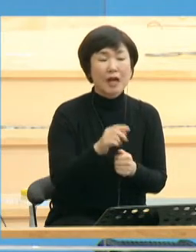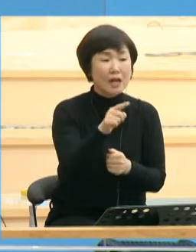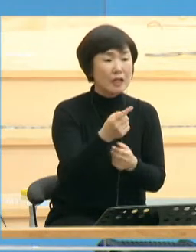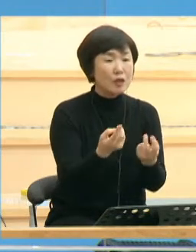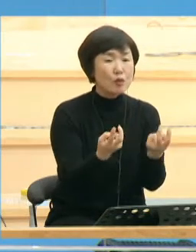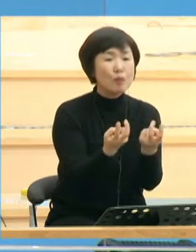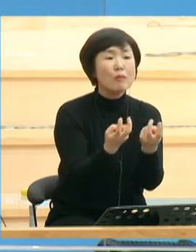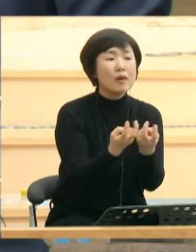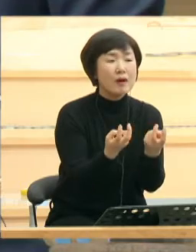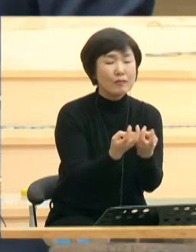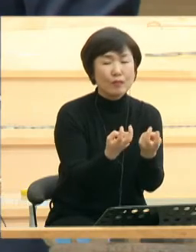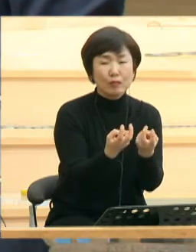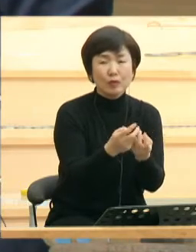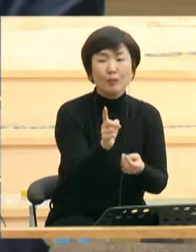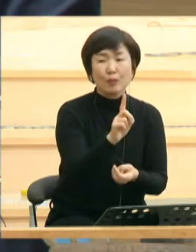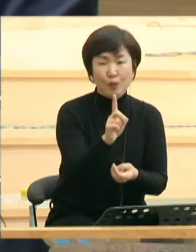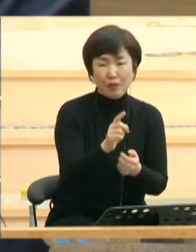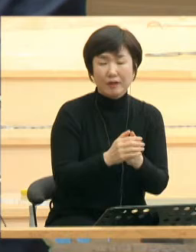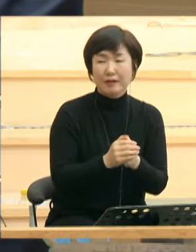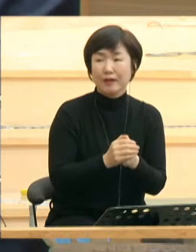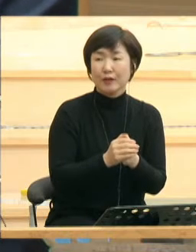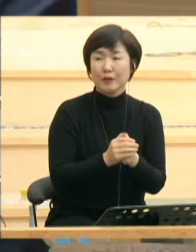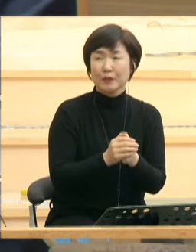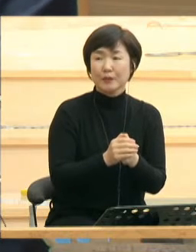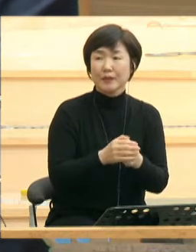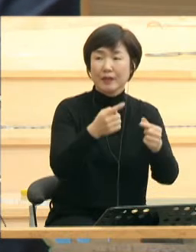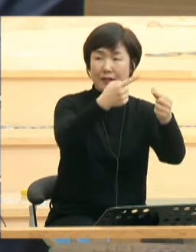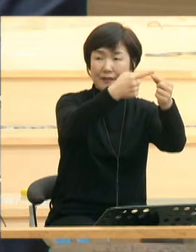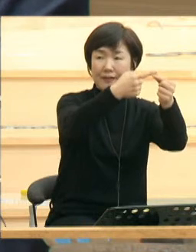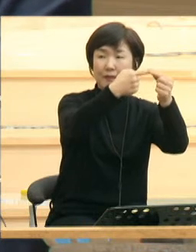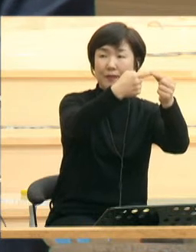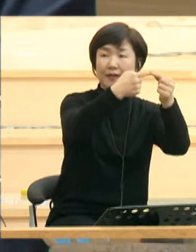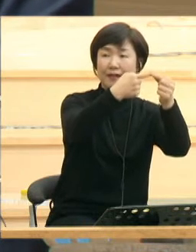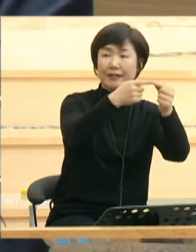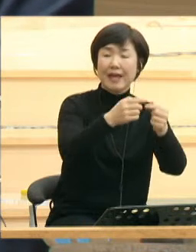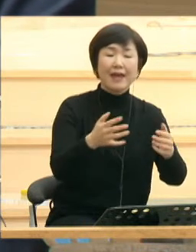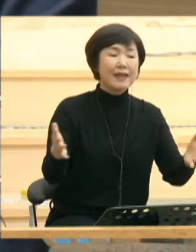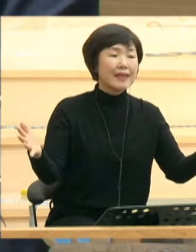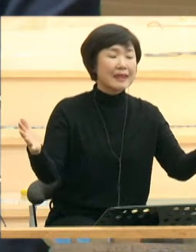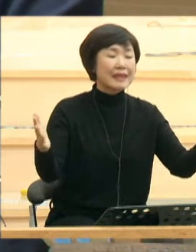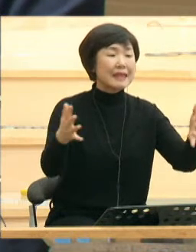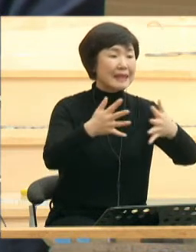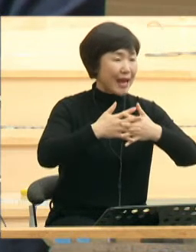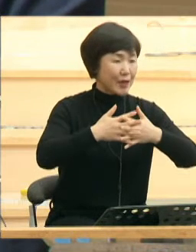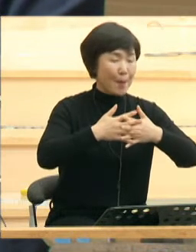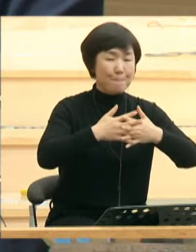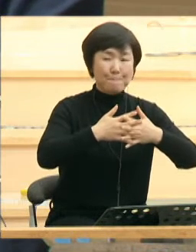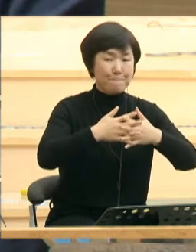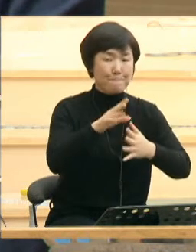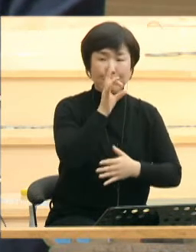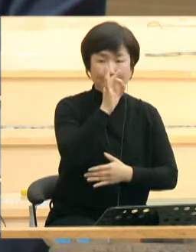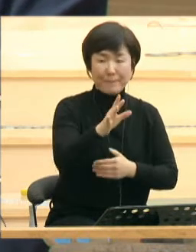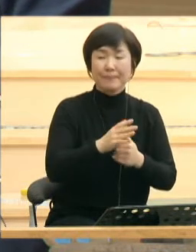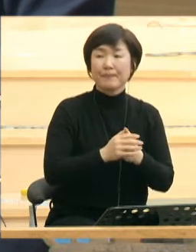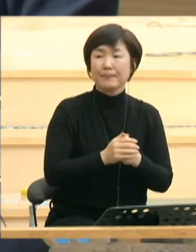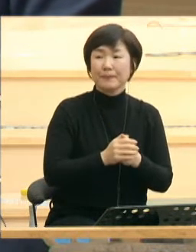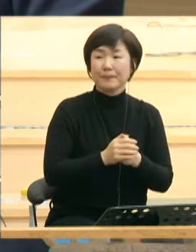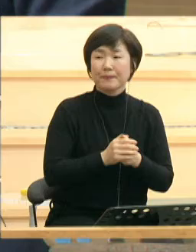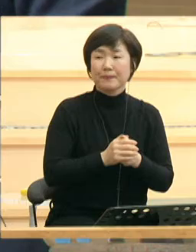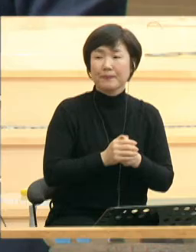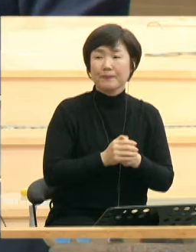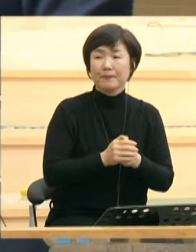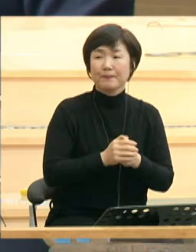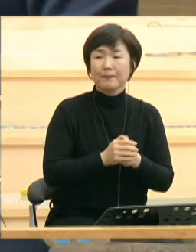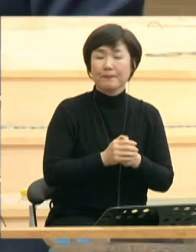고민이 아들 문제가 있는데 따라 싶다 타협하지 말아야 한다 할 거지만 은 뭘 하지 말아야 된다 고요 타협하지 말아야